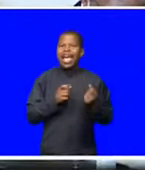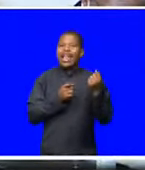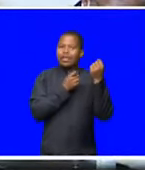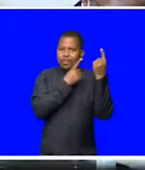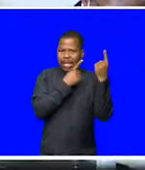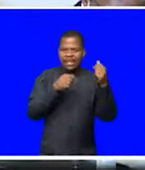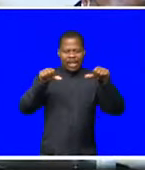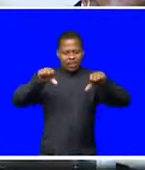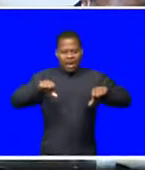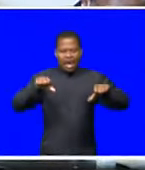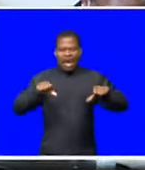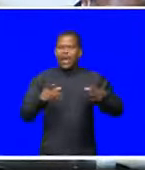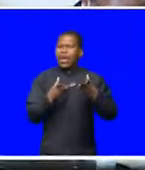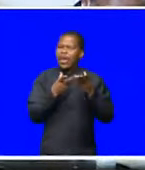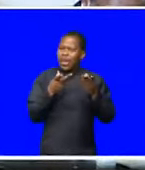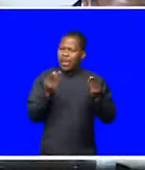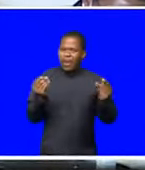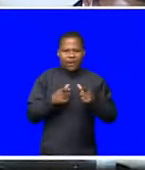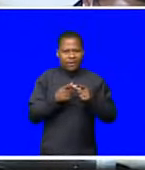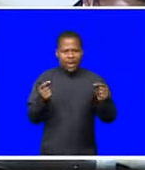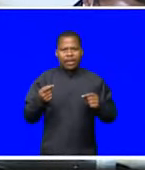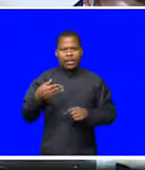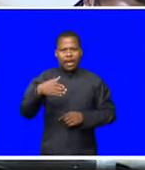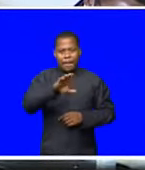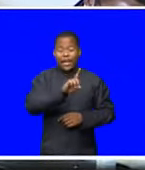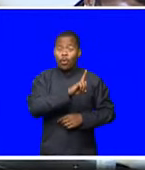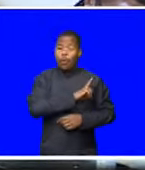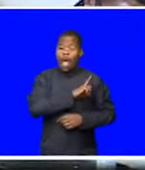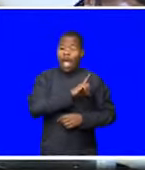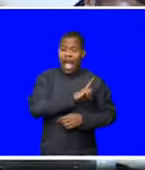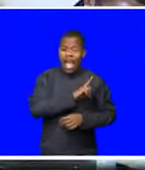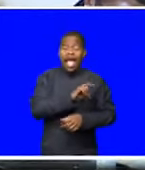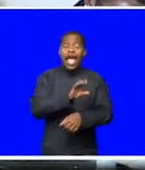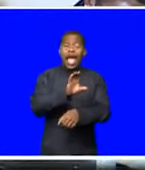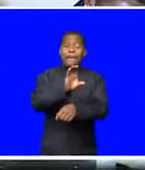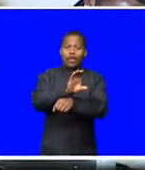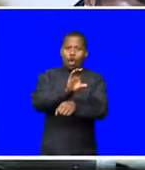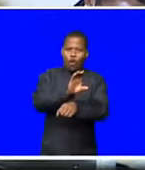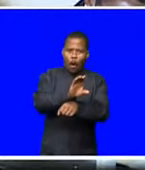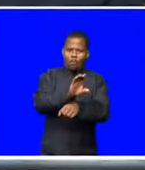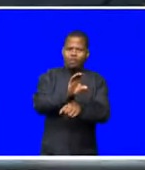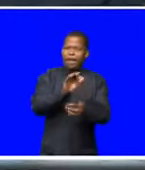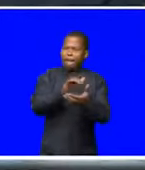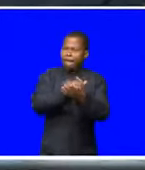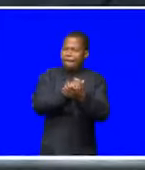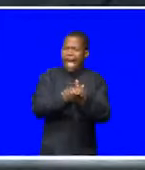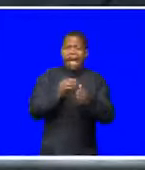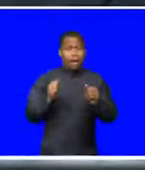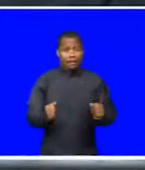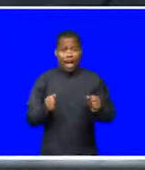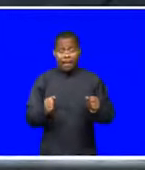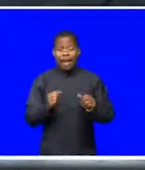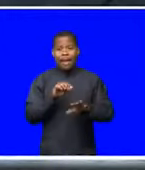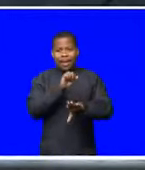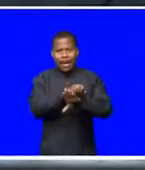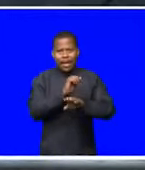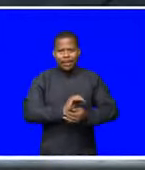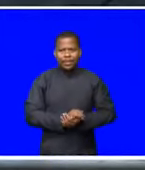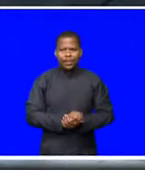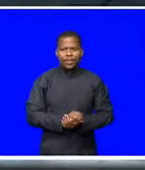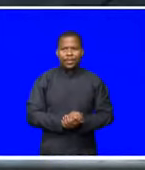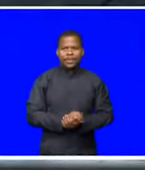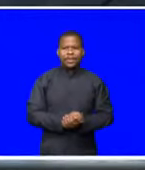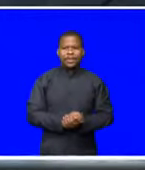akuthandazele kuse kuthi indlu ya Jehova ibe njani ibe yini umbekelo webukhosi umfana